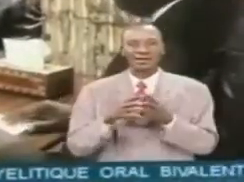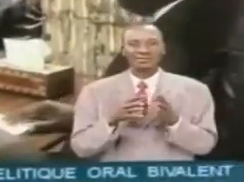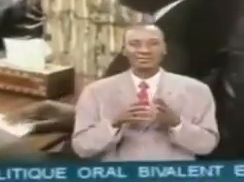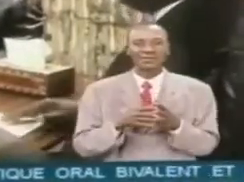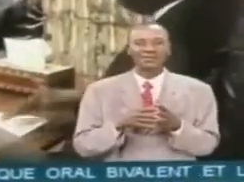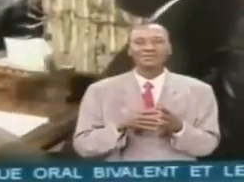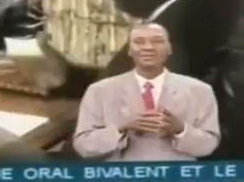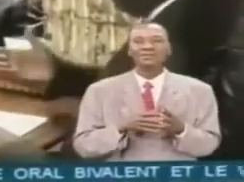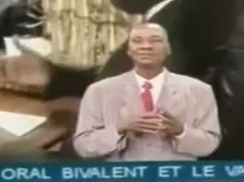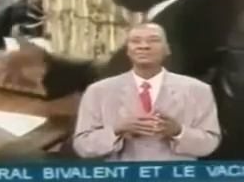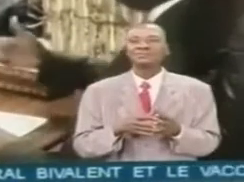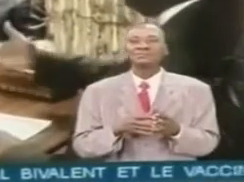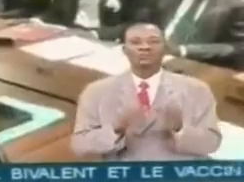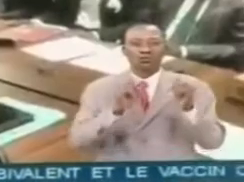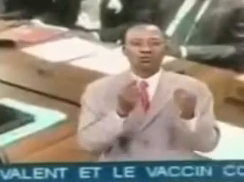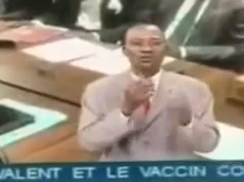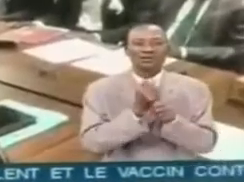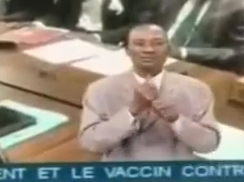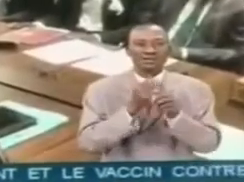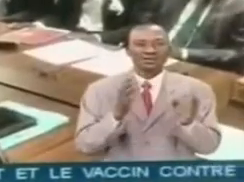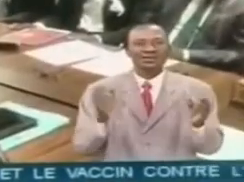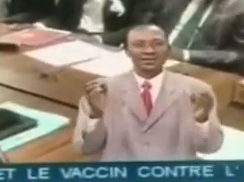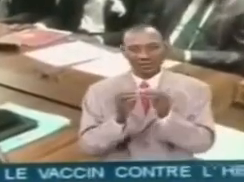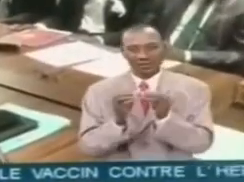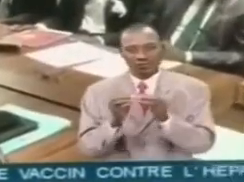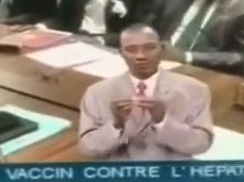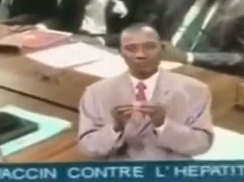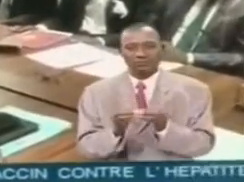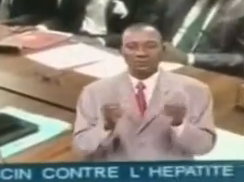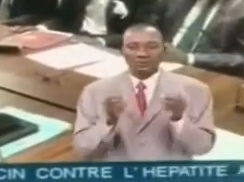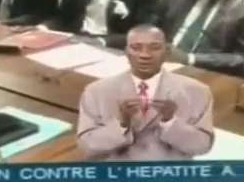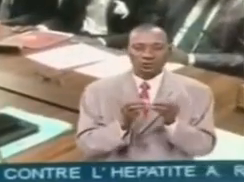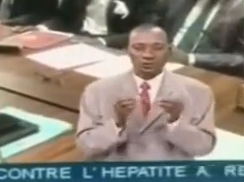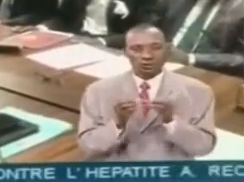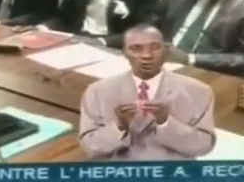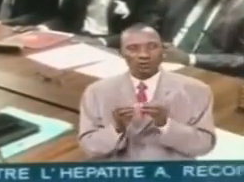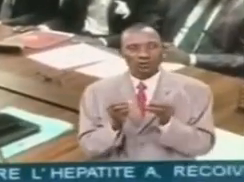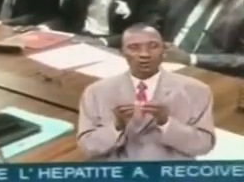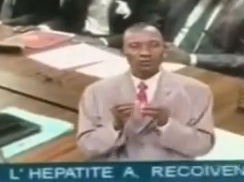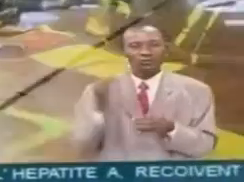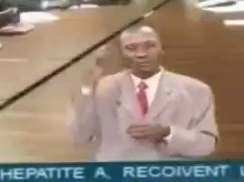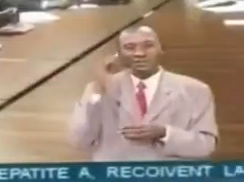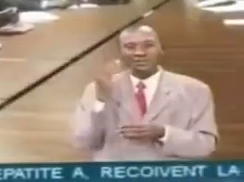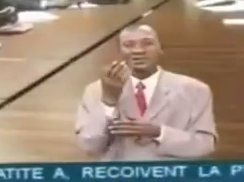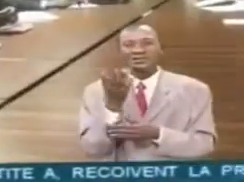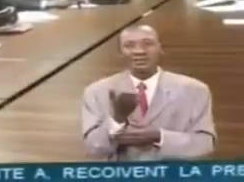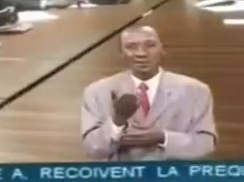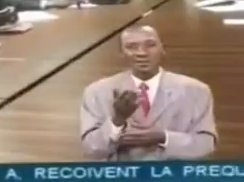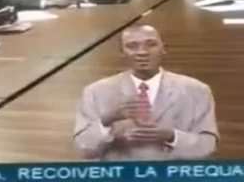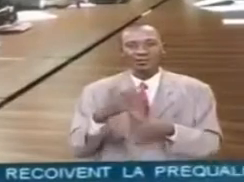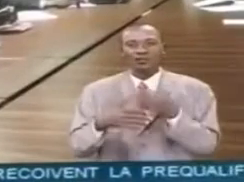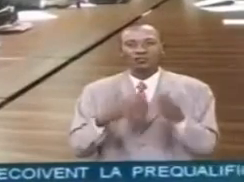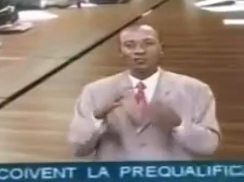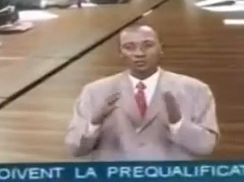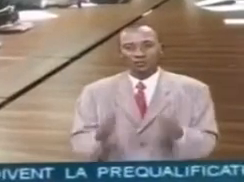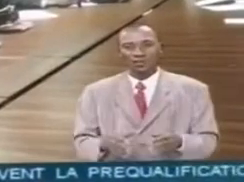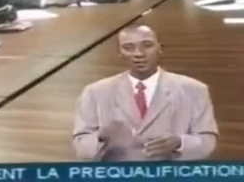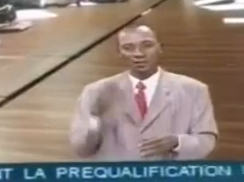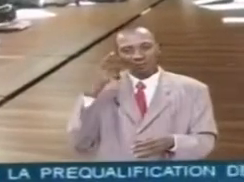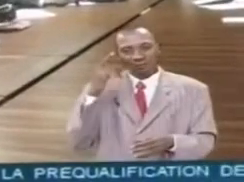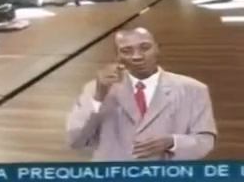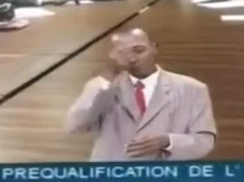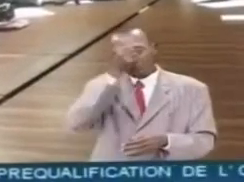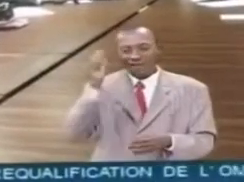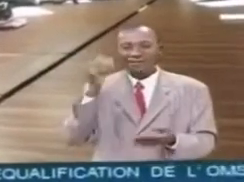de cette grève se dit très déterminé à préserver le climat de paix sociale et de plein rendement au sein de ses services. Il a rassuré